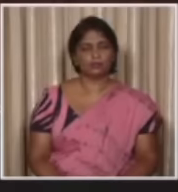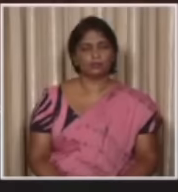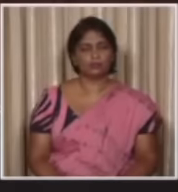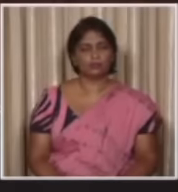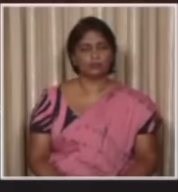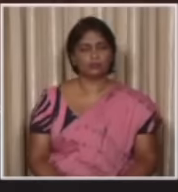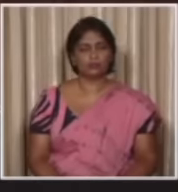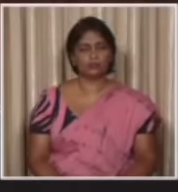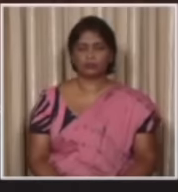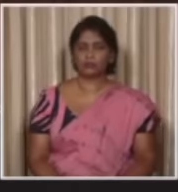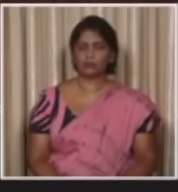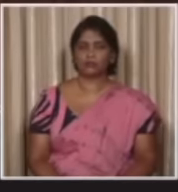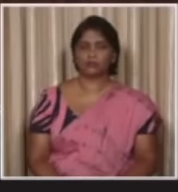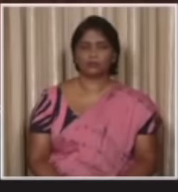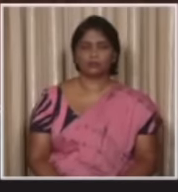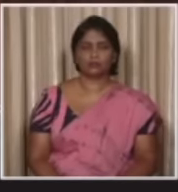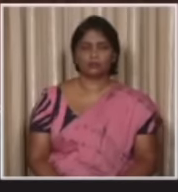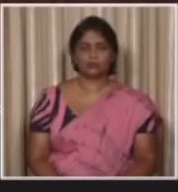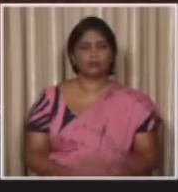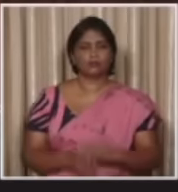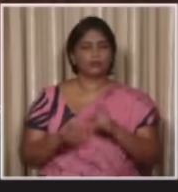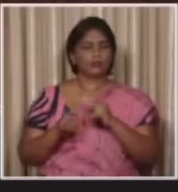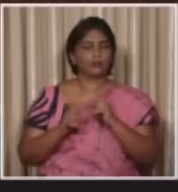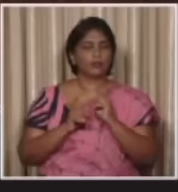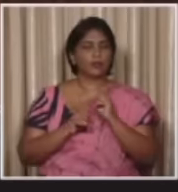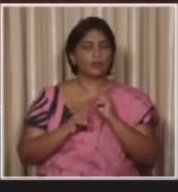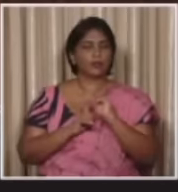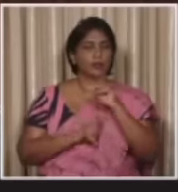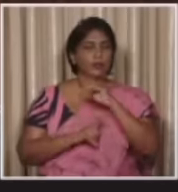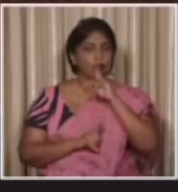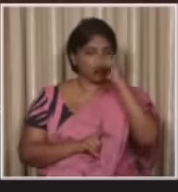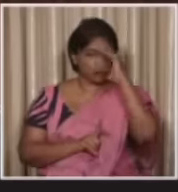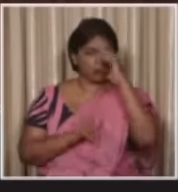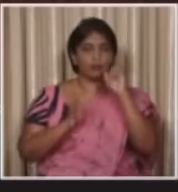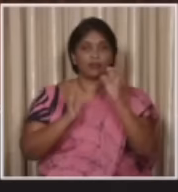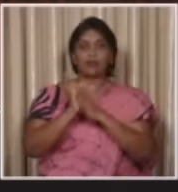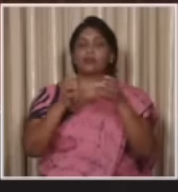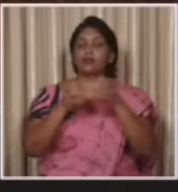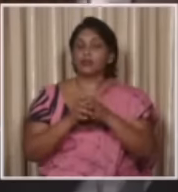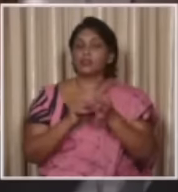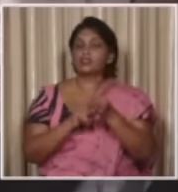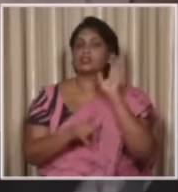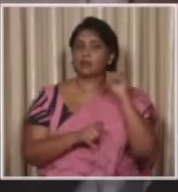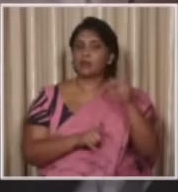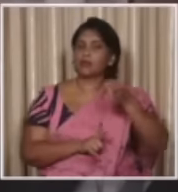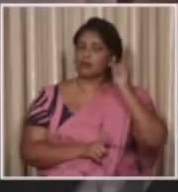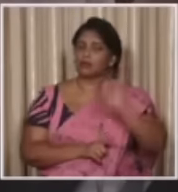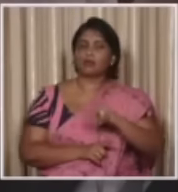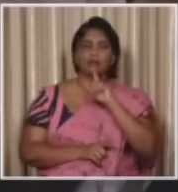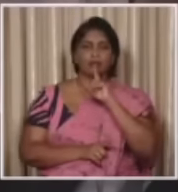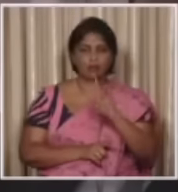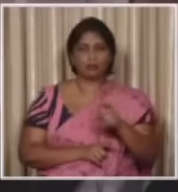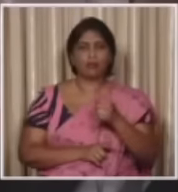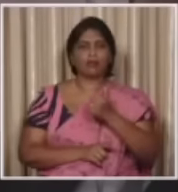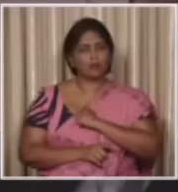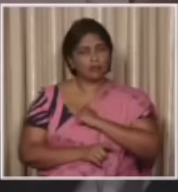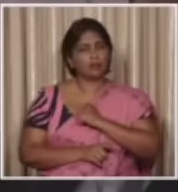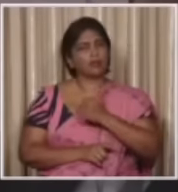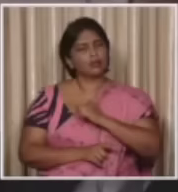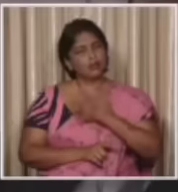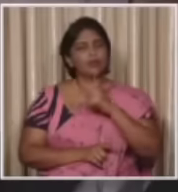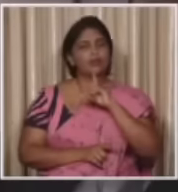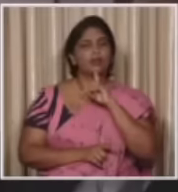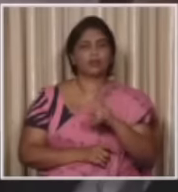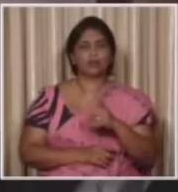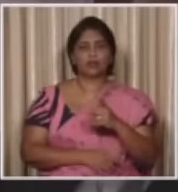ලංසමෙන්තුමා තනායකතුමා තමයි ව්‍යවස්ථාදායක සභාවේ සභාපතිතුමා. එතුමා තමයි තීන්දුව දීලා තියෙන්නේ. ඒ කියන්නේ පක්ෂ වෙන්න ඕනේ කොයි විපක්ෂ වෙන්න